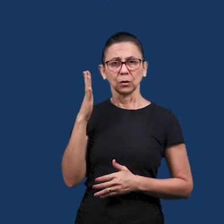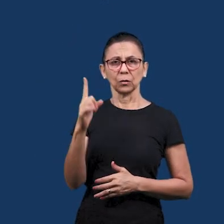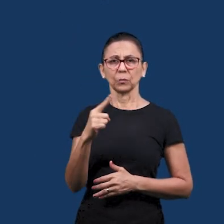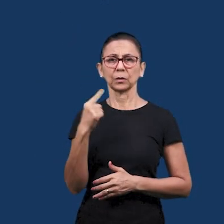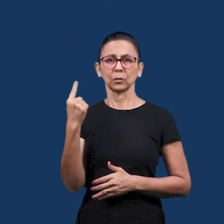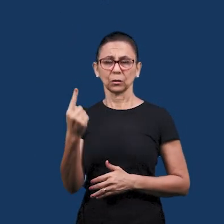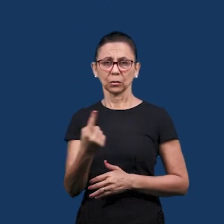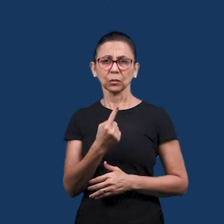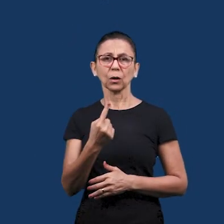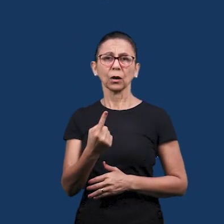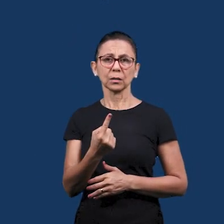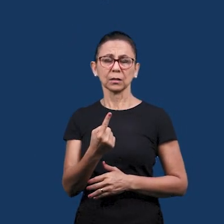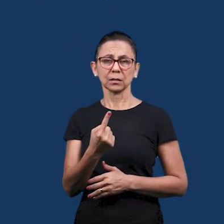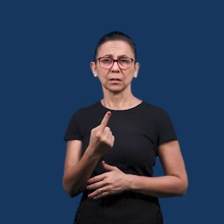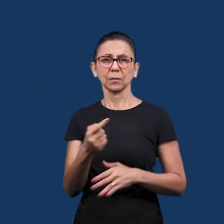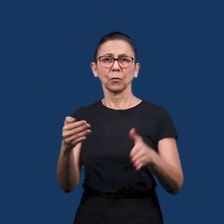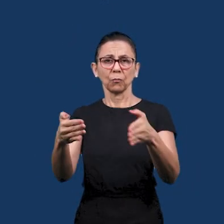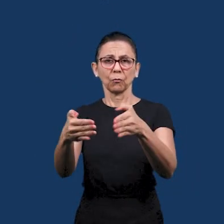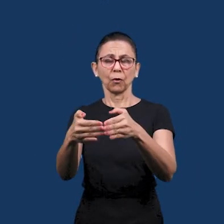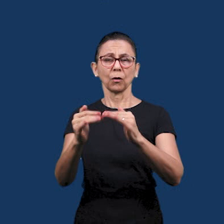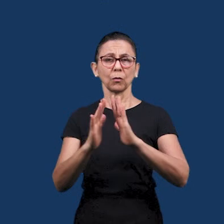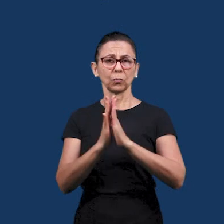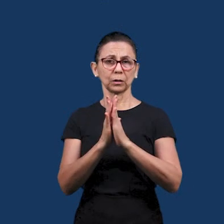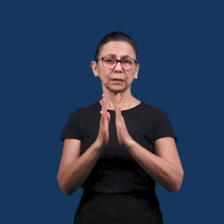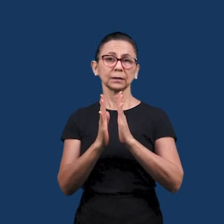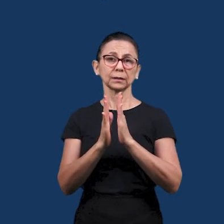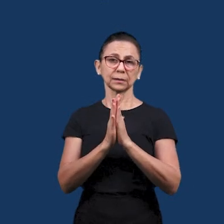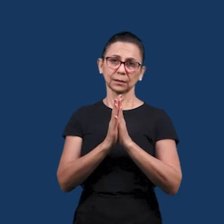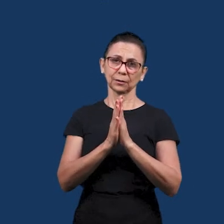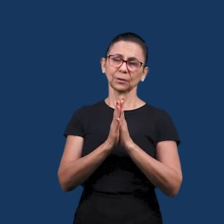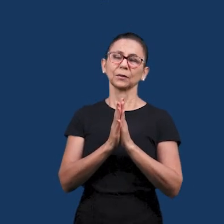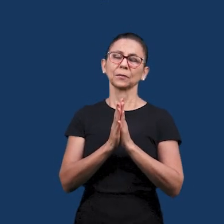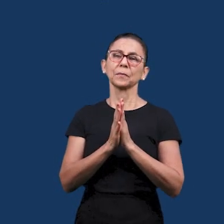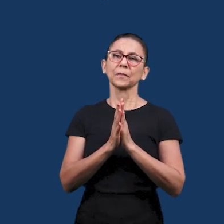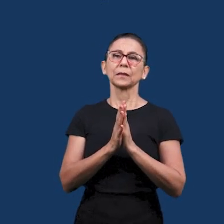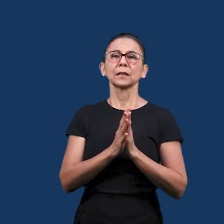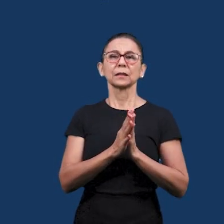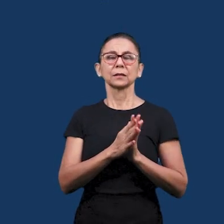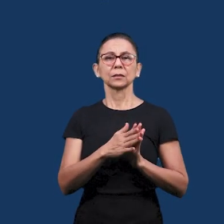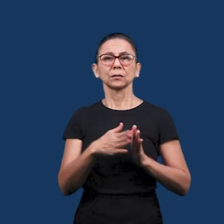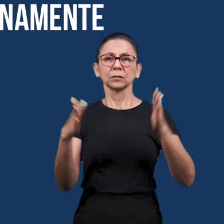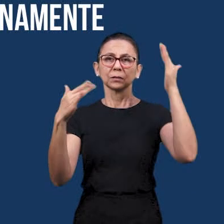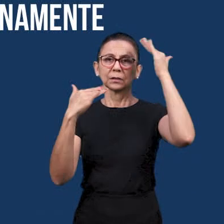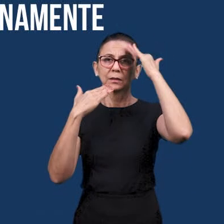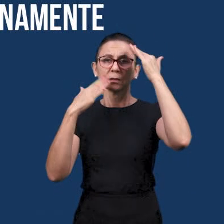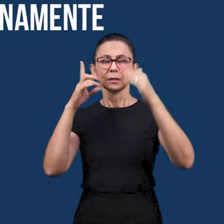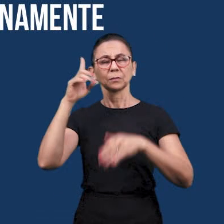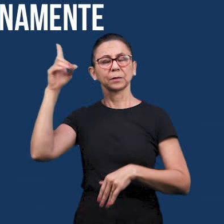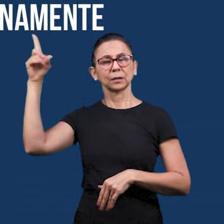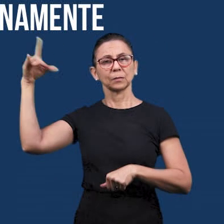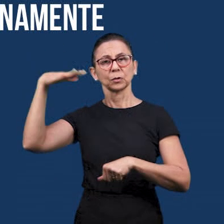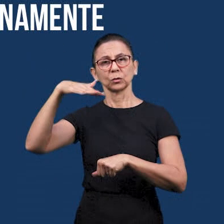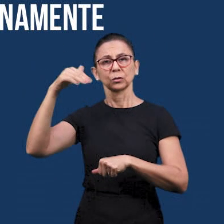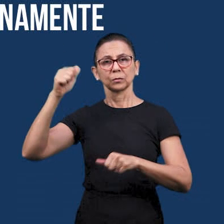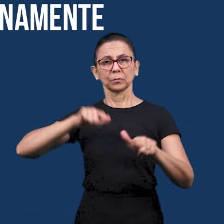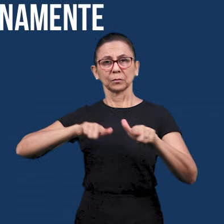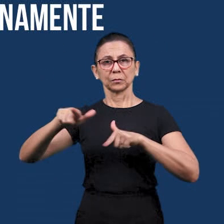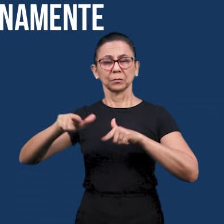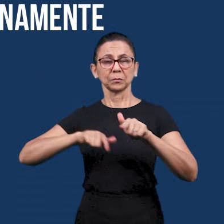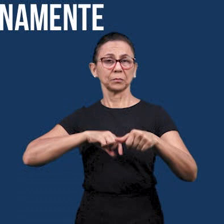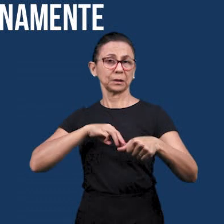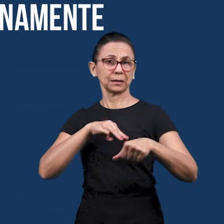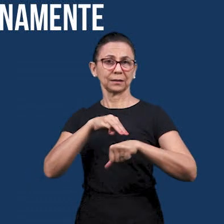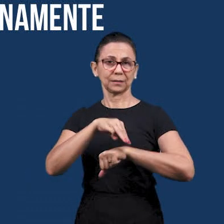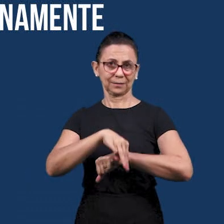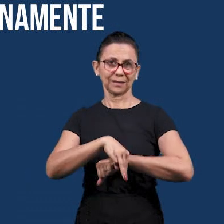нам быть мотивом народа, молитв народа Божия. Наши сердца горят. Как чудесно